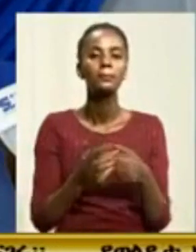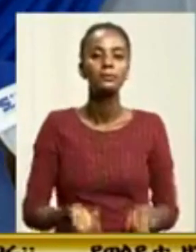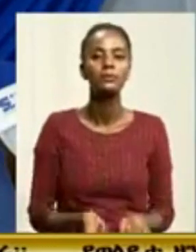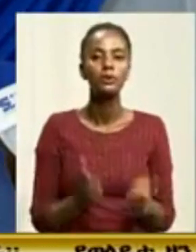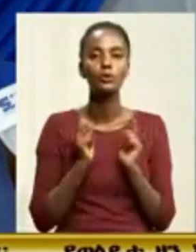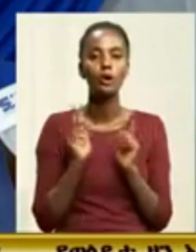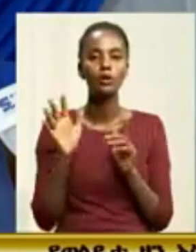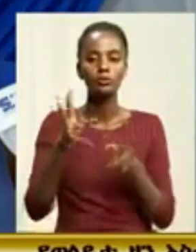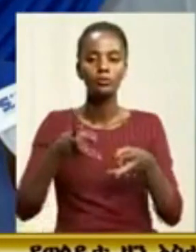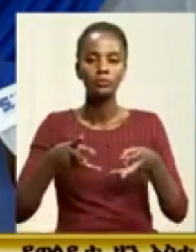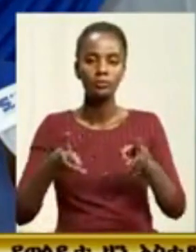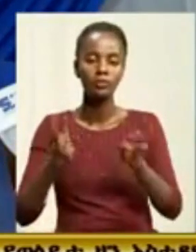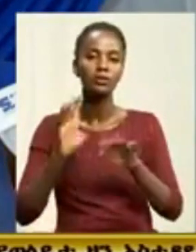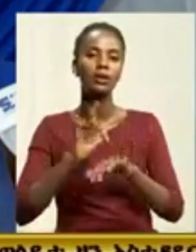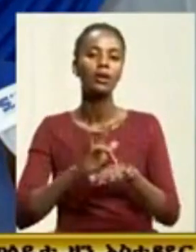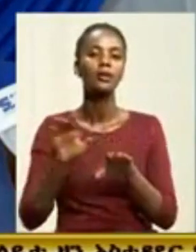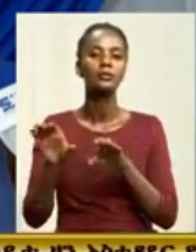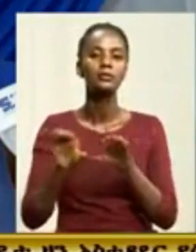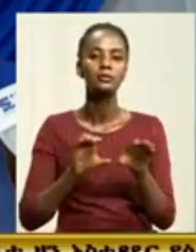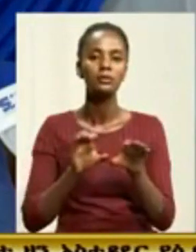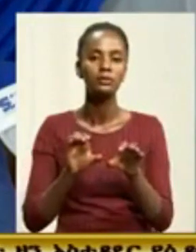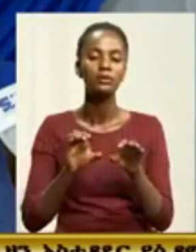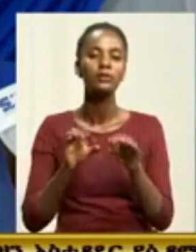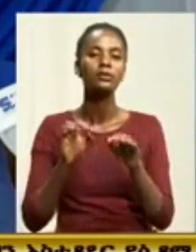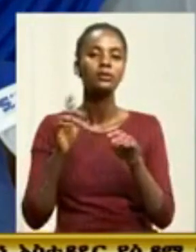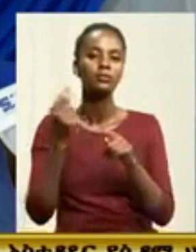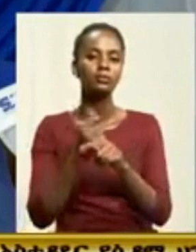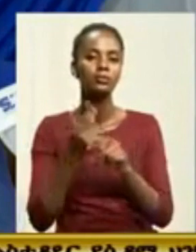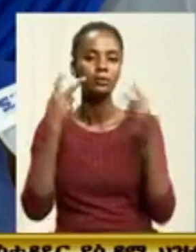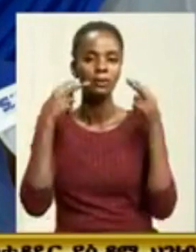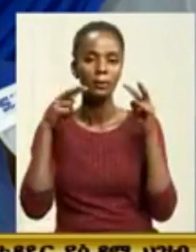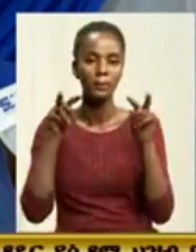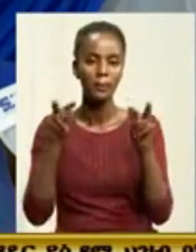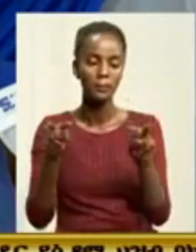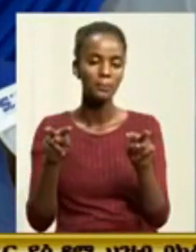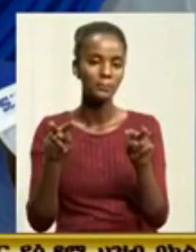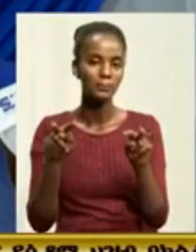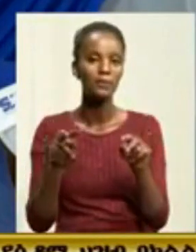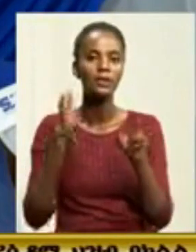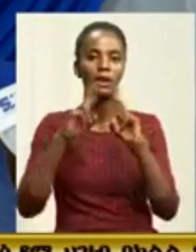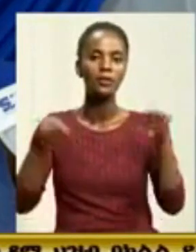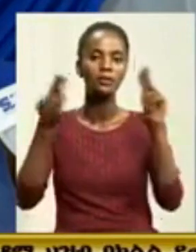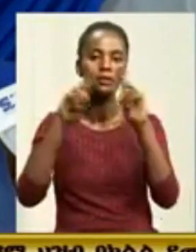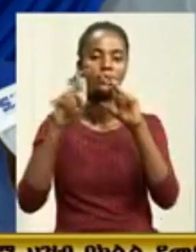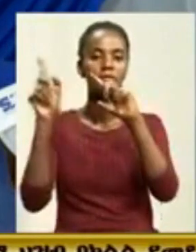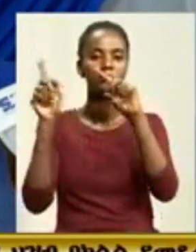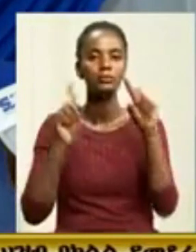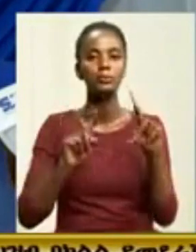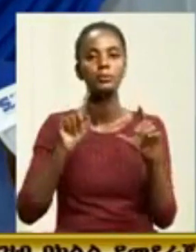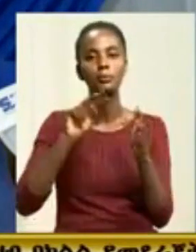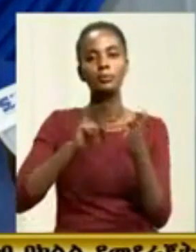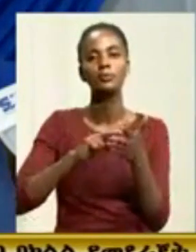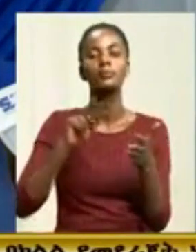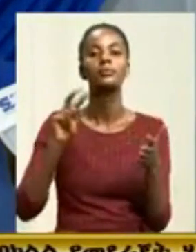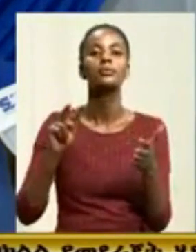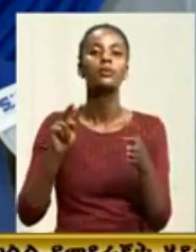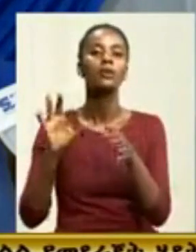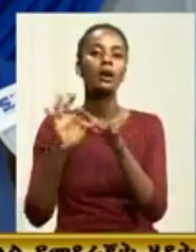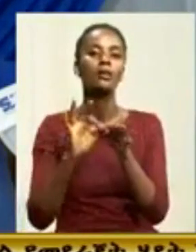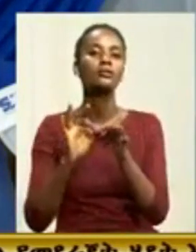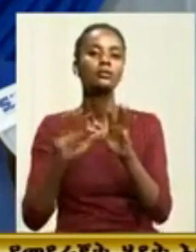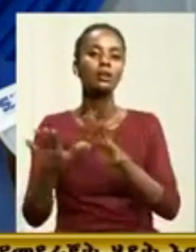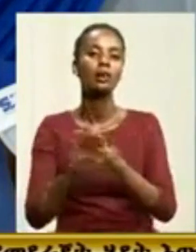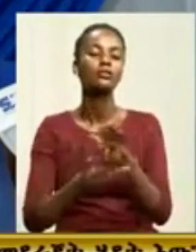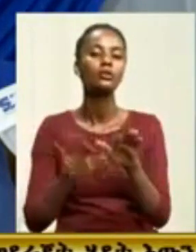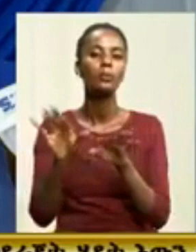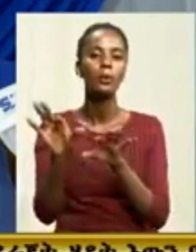እና አዳራቸው ጎዳና ላይ ያደረጉ ጎዳና ተዳዳሪዎች የልየታ ተግባራት በተመለከተ ቀደም ብሎ ከፌዴራል በወረደ መነሻ እቅድ መሰረት ወጥ አደረጃጀት እስከ